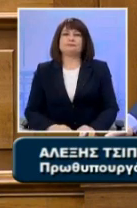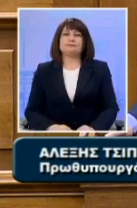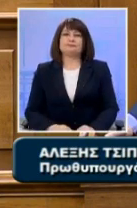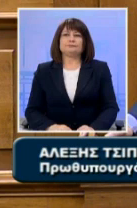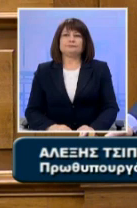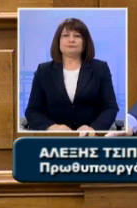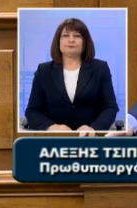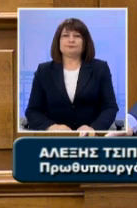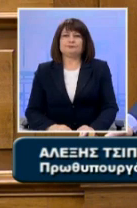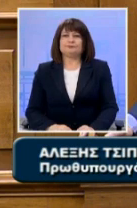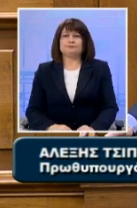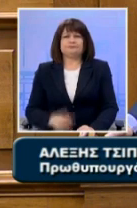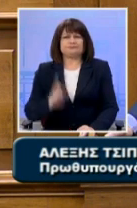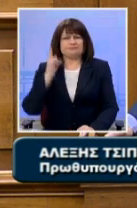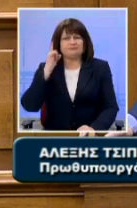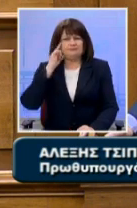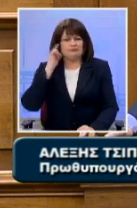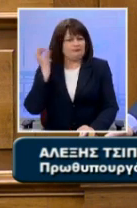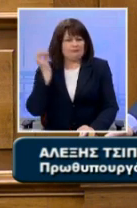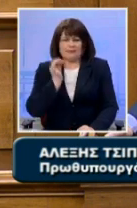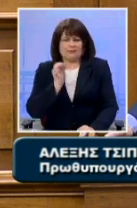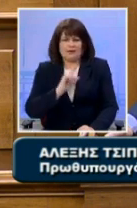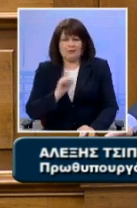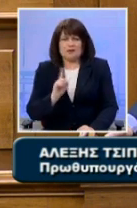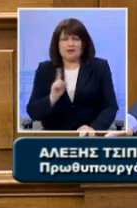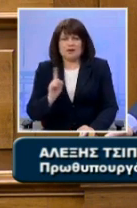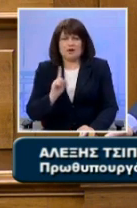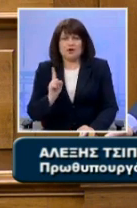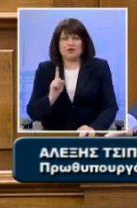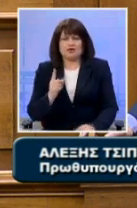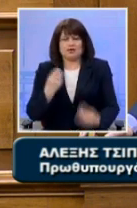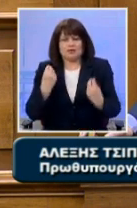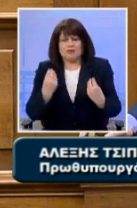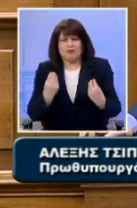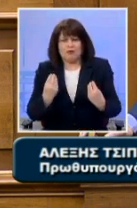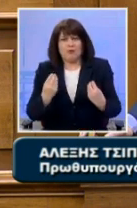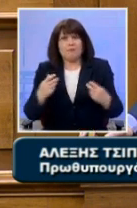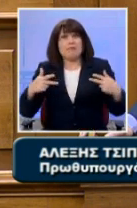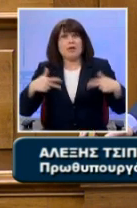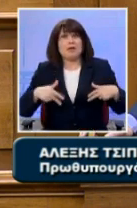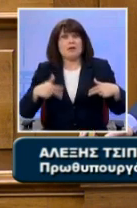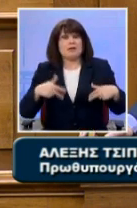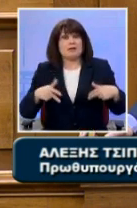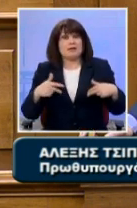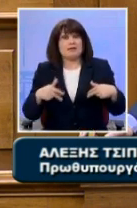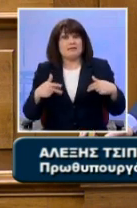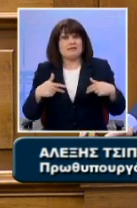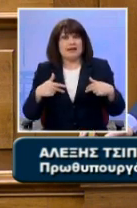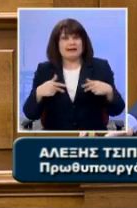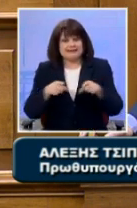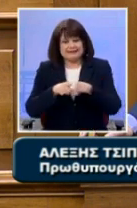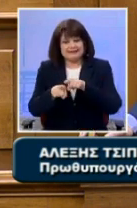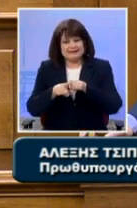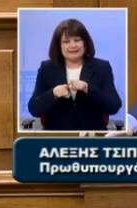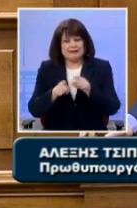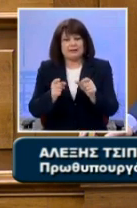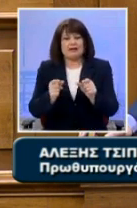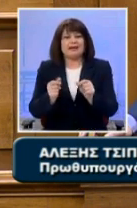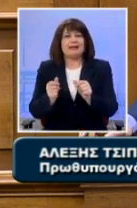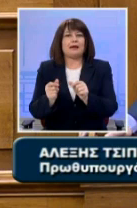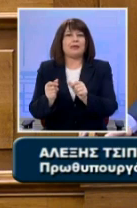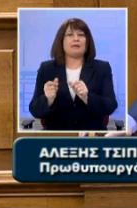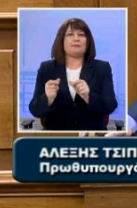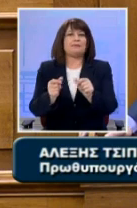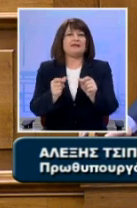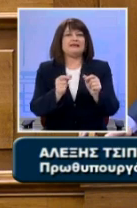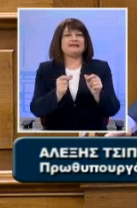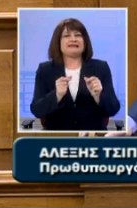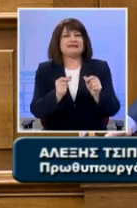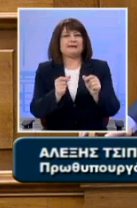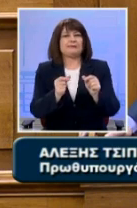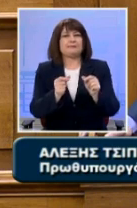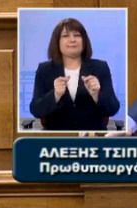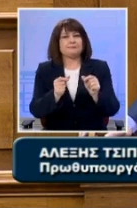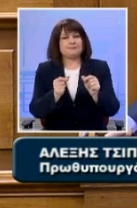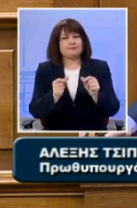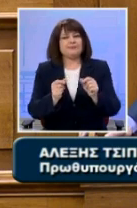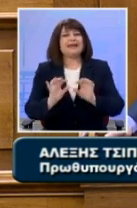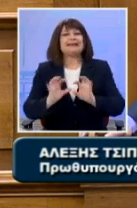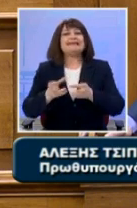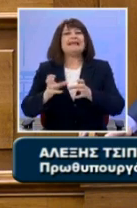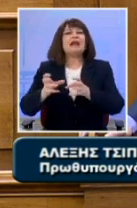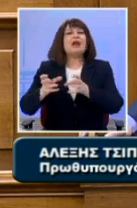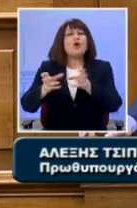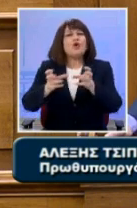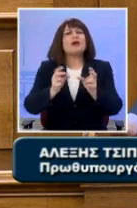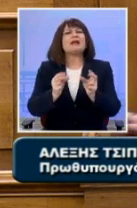αδιανόητο για μια κυβέρνηση, κατά την άποψή μου, να συνδέει τη ρύθμιση του ραδιοτηλεοπτικού